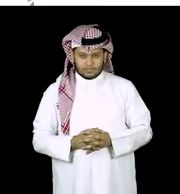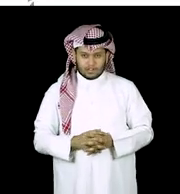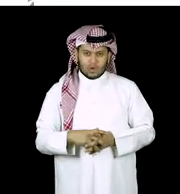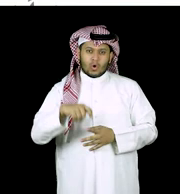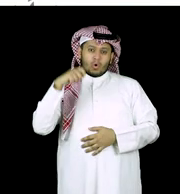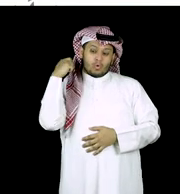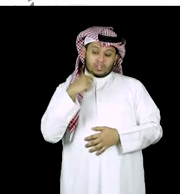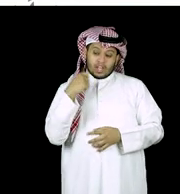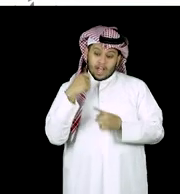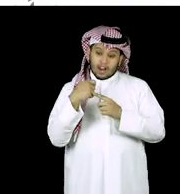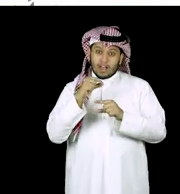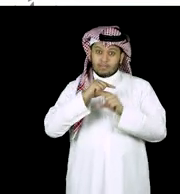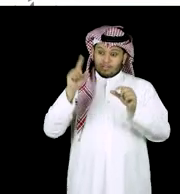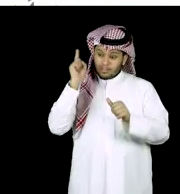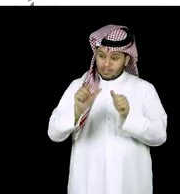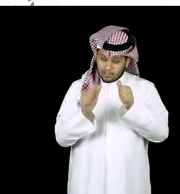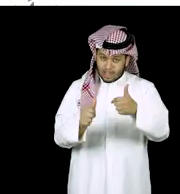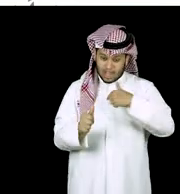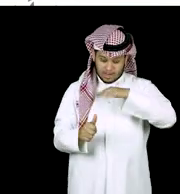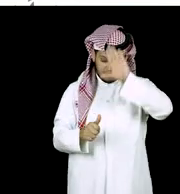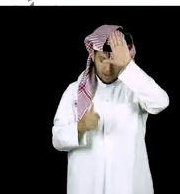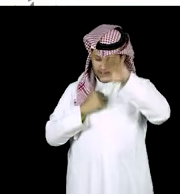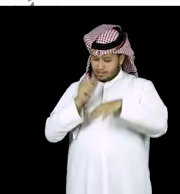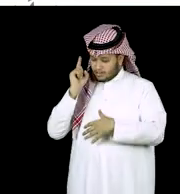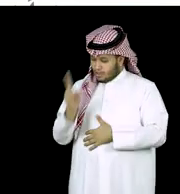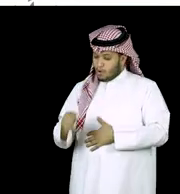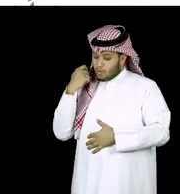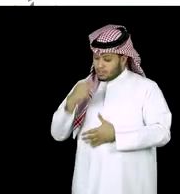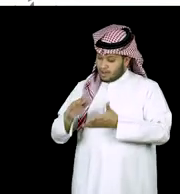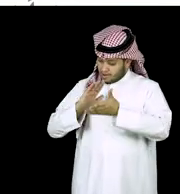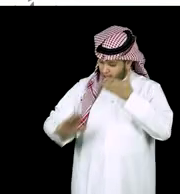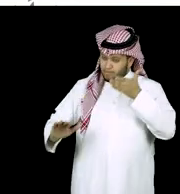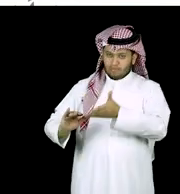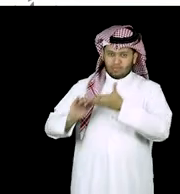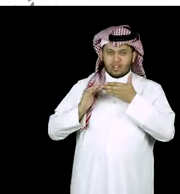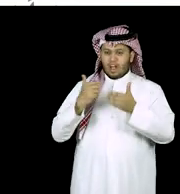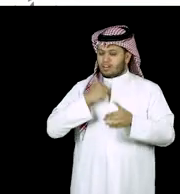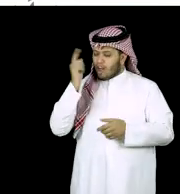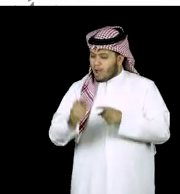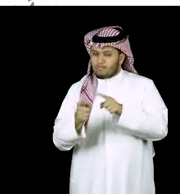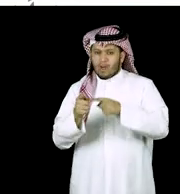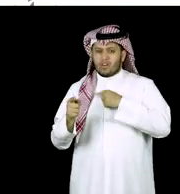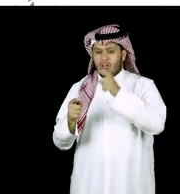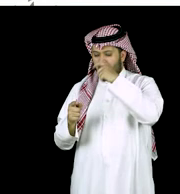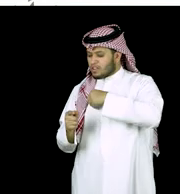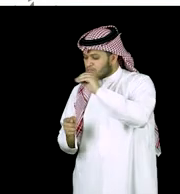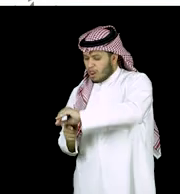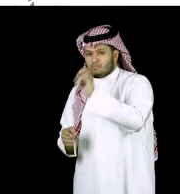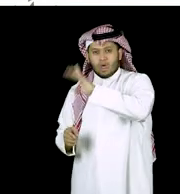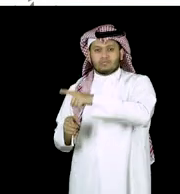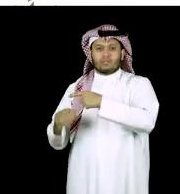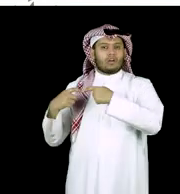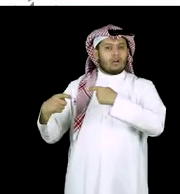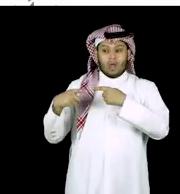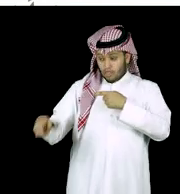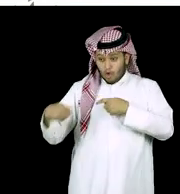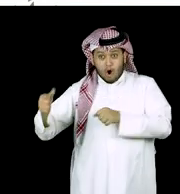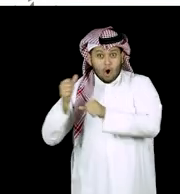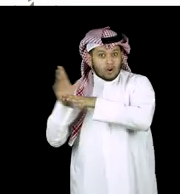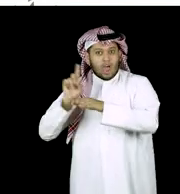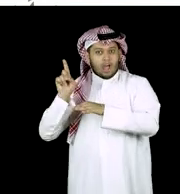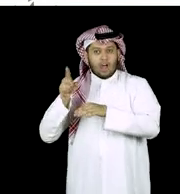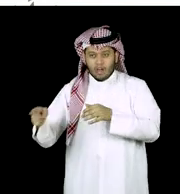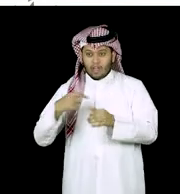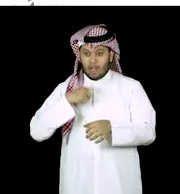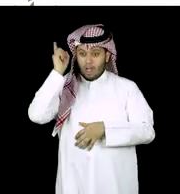ووزارة التنفيذ يعين الخليفة من ينوب عنه في تنفيذ الأمور دون أن يكون له سلطة مستقلة، فهو